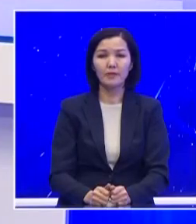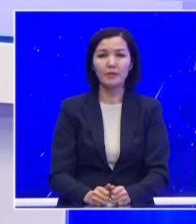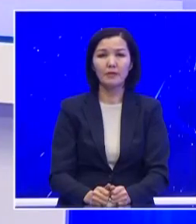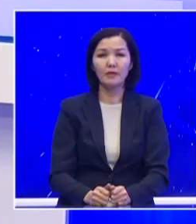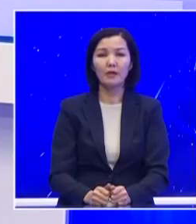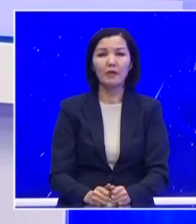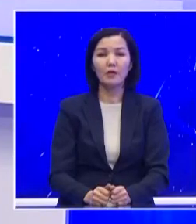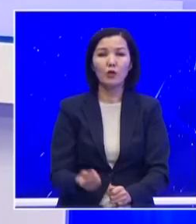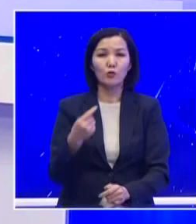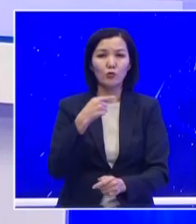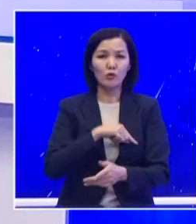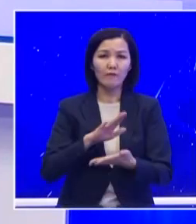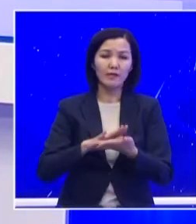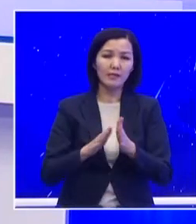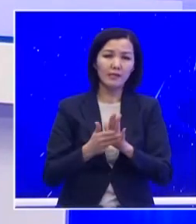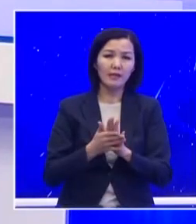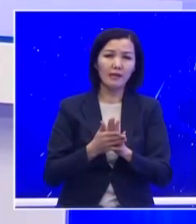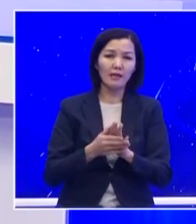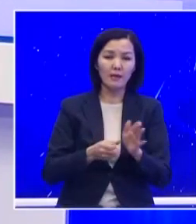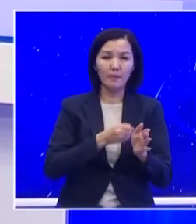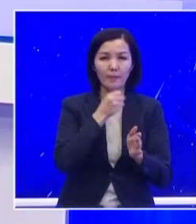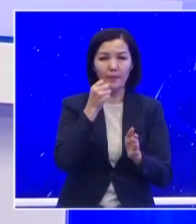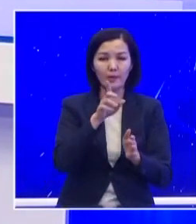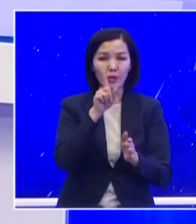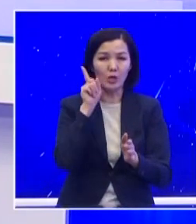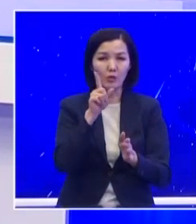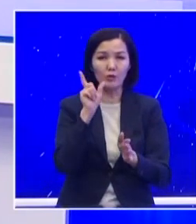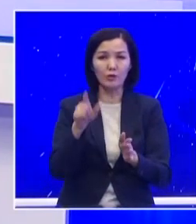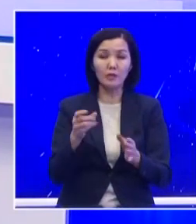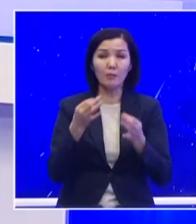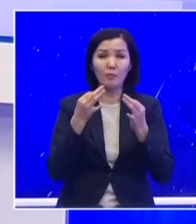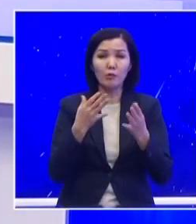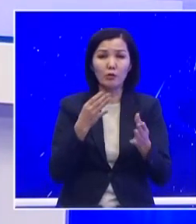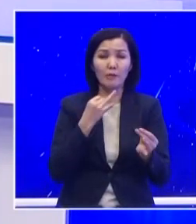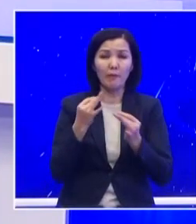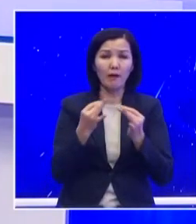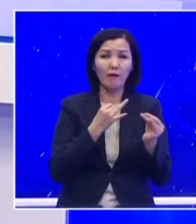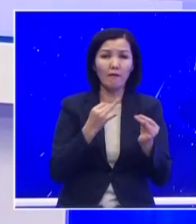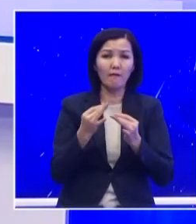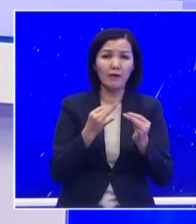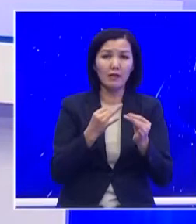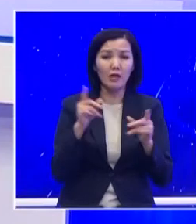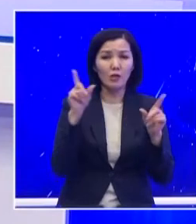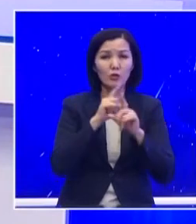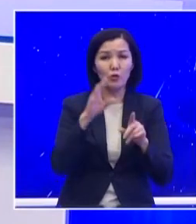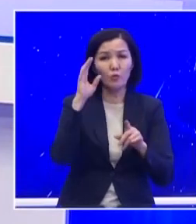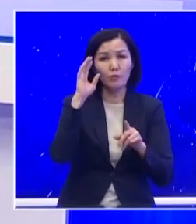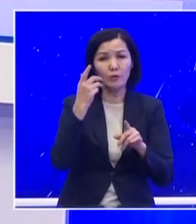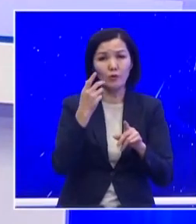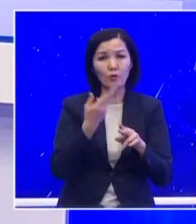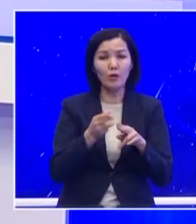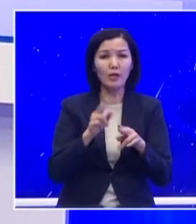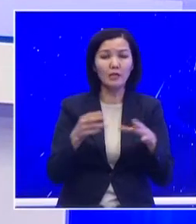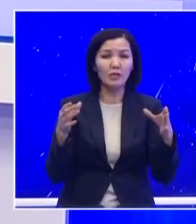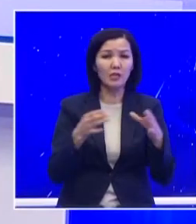Определить душевное состояние подростка, оказать ему квалифицированную помощь и просто поговорить по душам под силу лишь школьному психологу. Ведь это не только